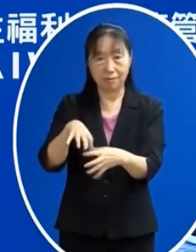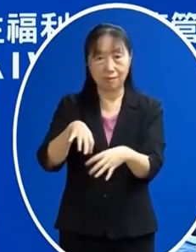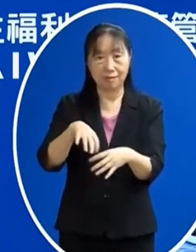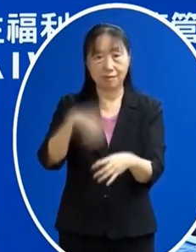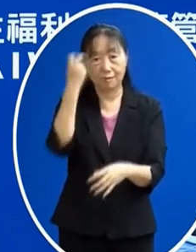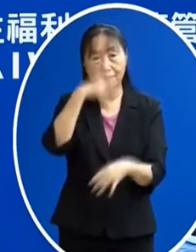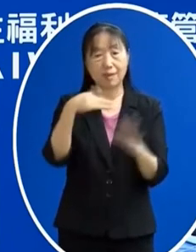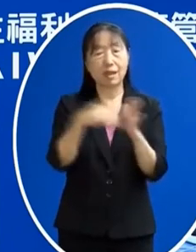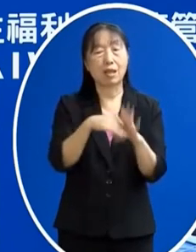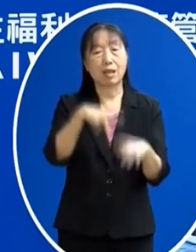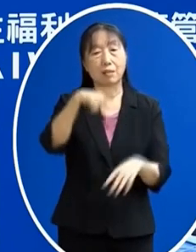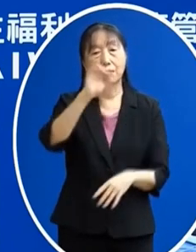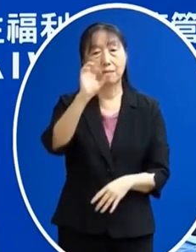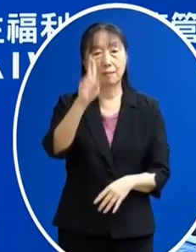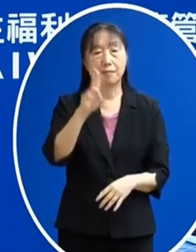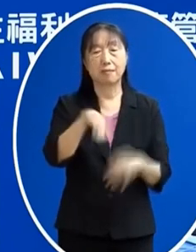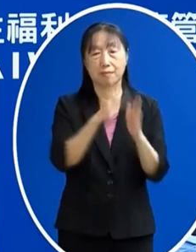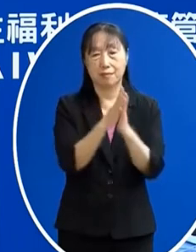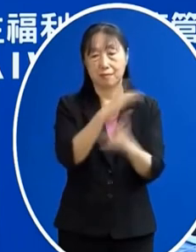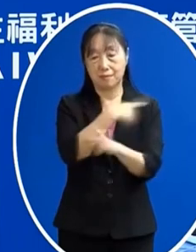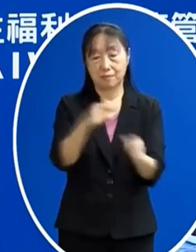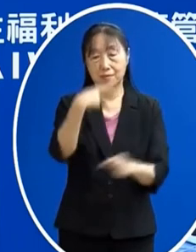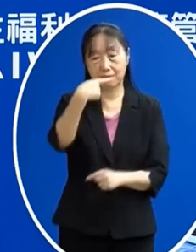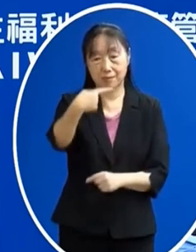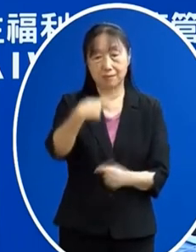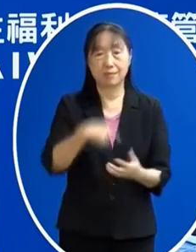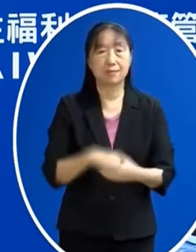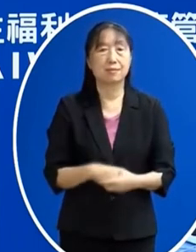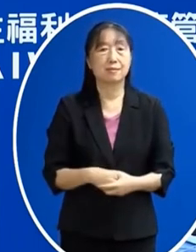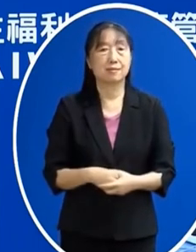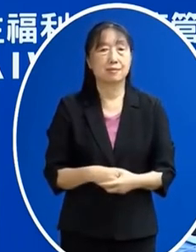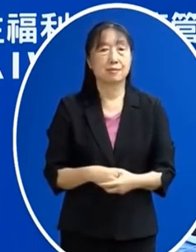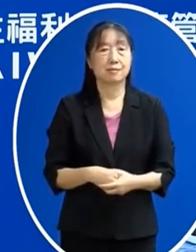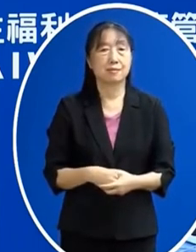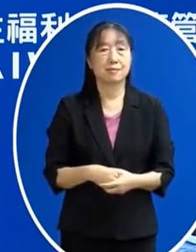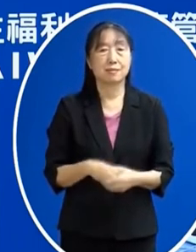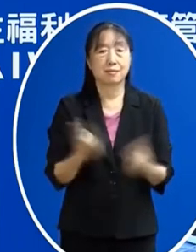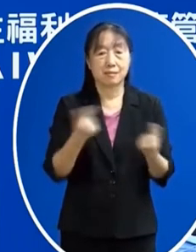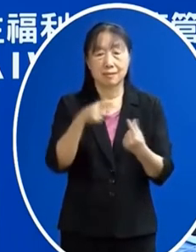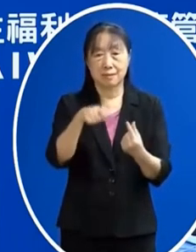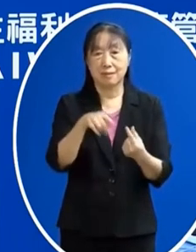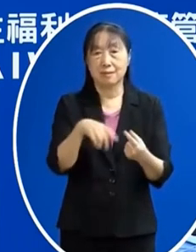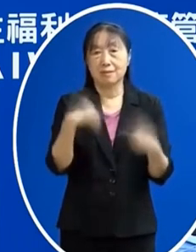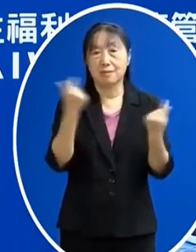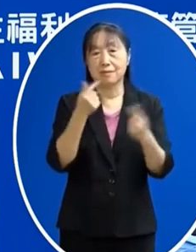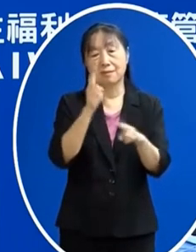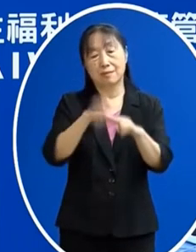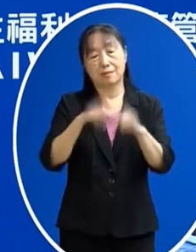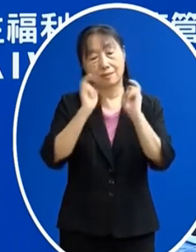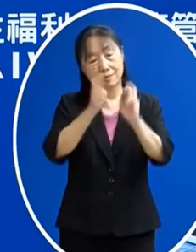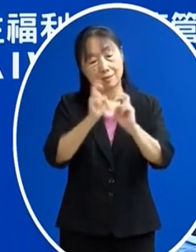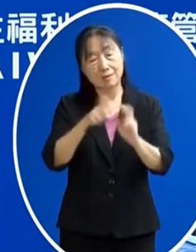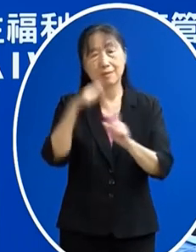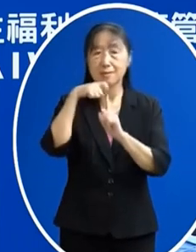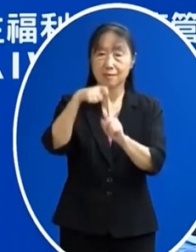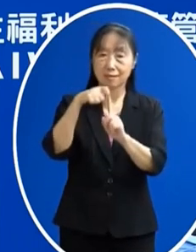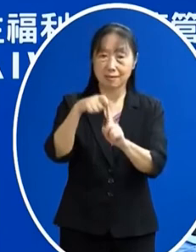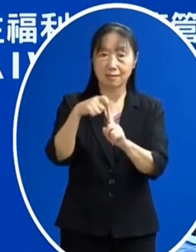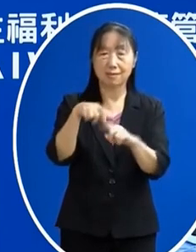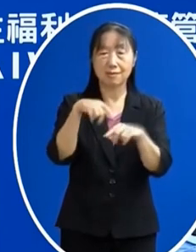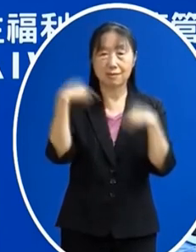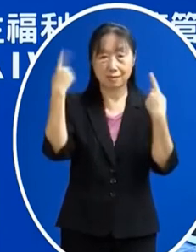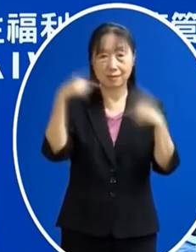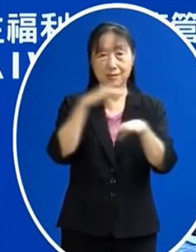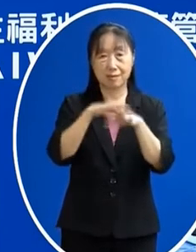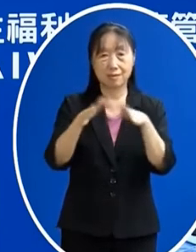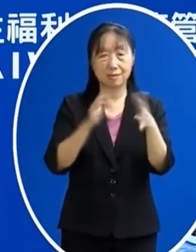阴性，那来往的人基本上你可以看就是说好像在坐捷运一样，坐公车一样，这是